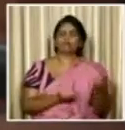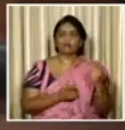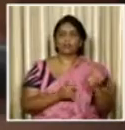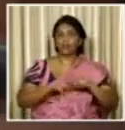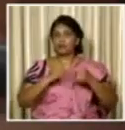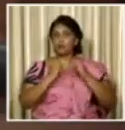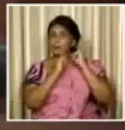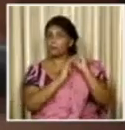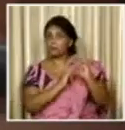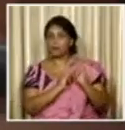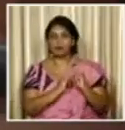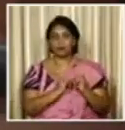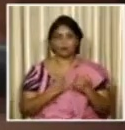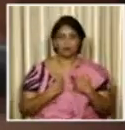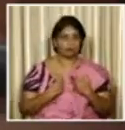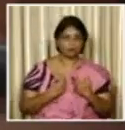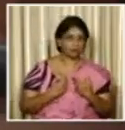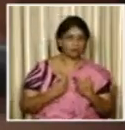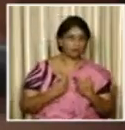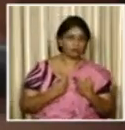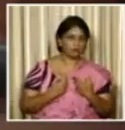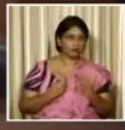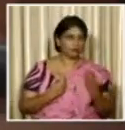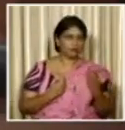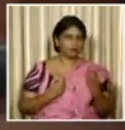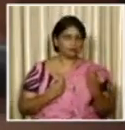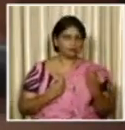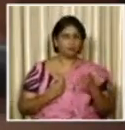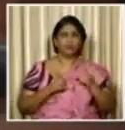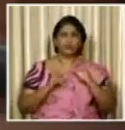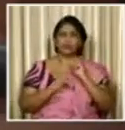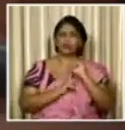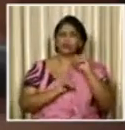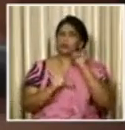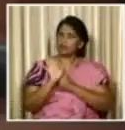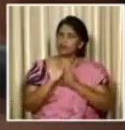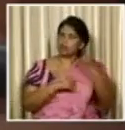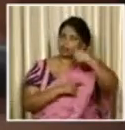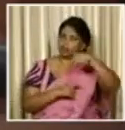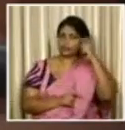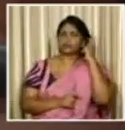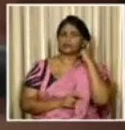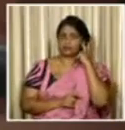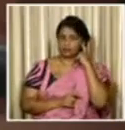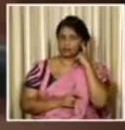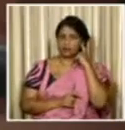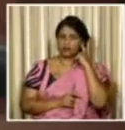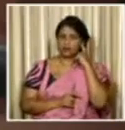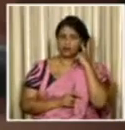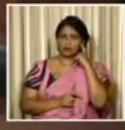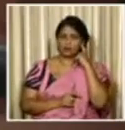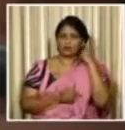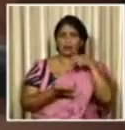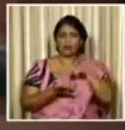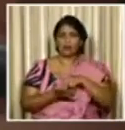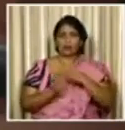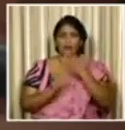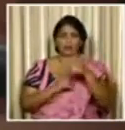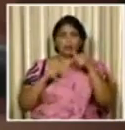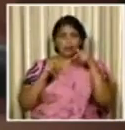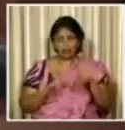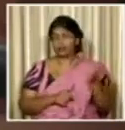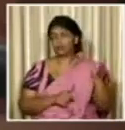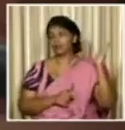අනිත්‍යව නරක් වෙන්නත් හේතුවක් නෑ අපිට හරිද මේ සභාවේ හැම දෙනාම දන්නවා නැගිටකොට එළියට ගිහලා කතා කරන්න මොනවා අදත් පටන්